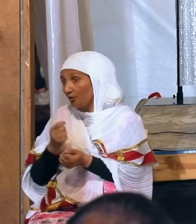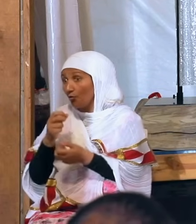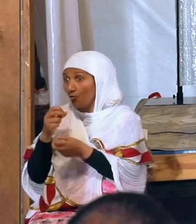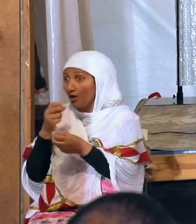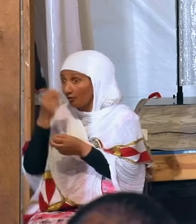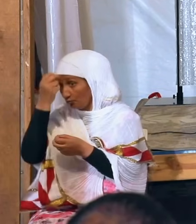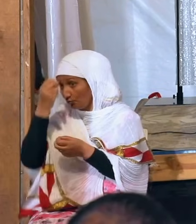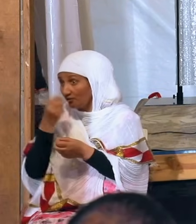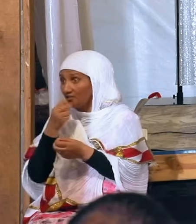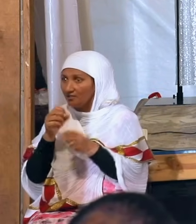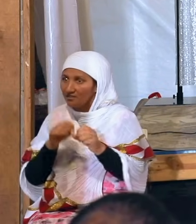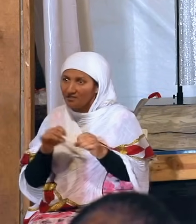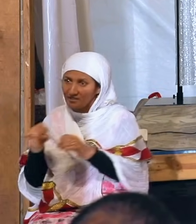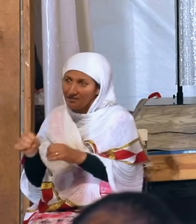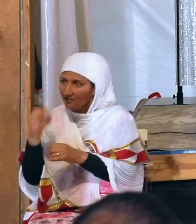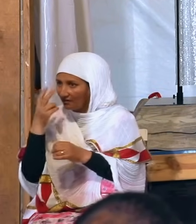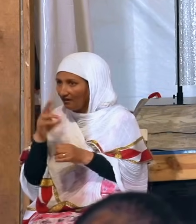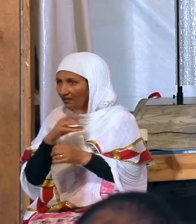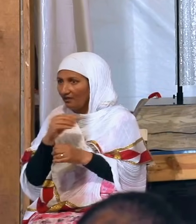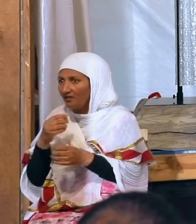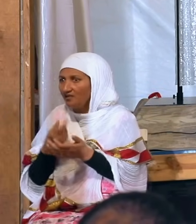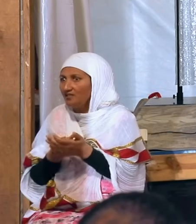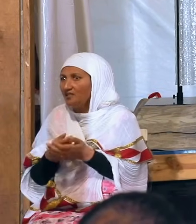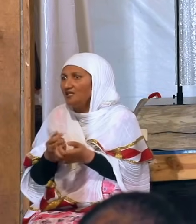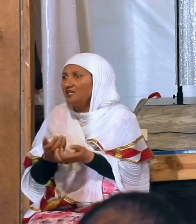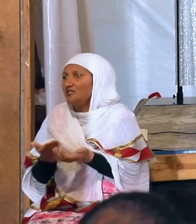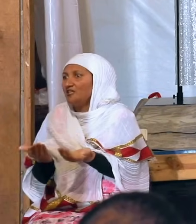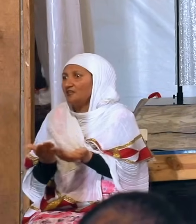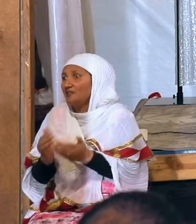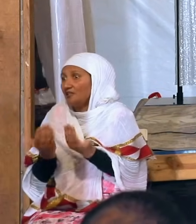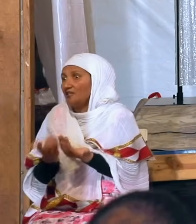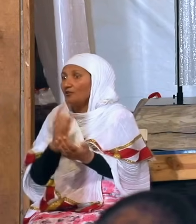እነዚህ ነገሮች እንዴት እንፈታቸዋለን የሚል ጥያቄ ተነስተዋል።